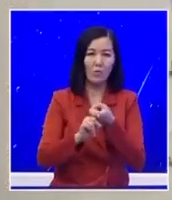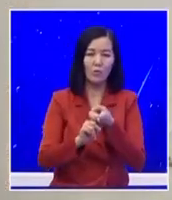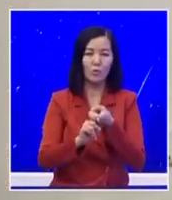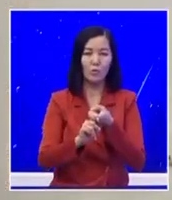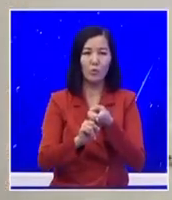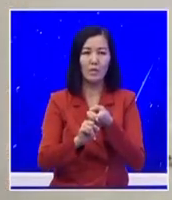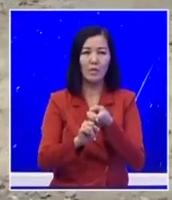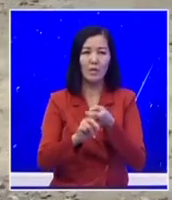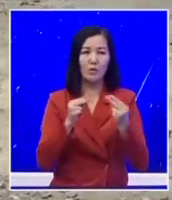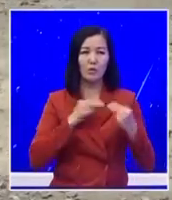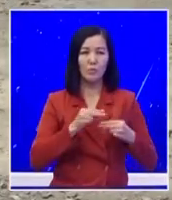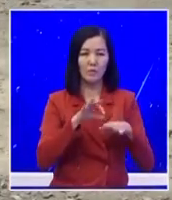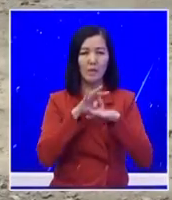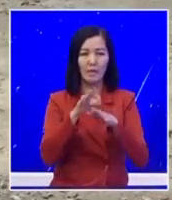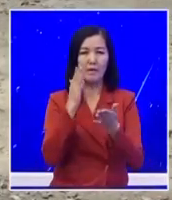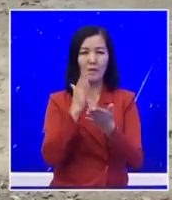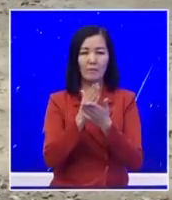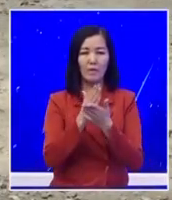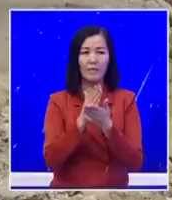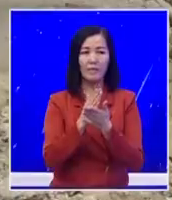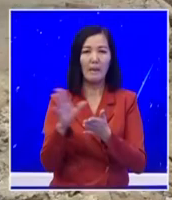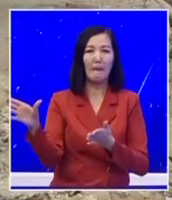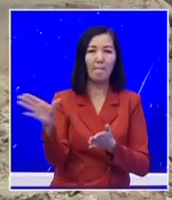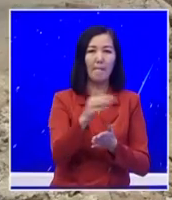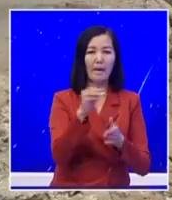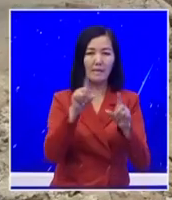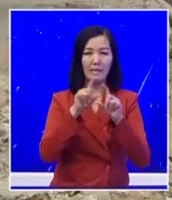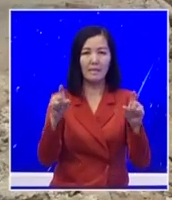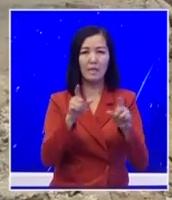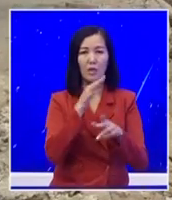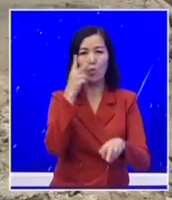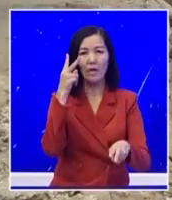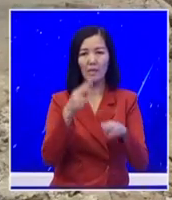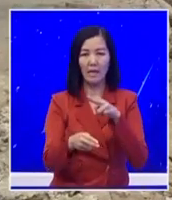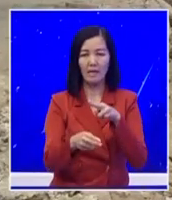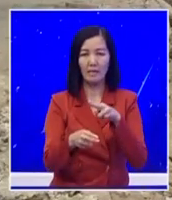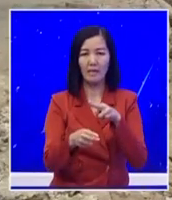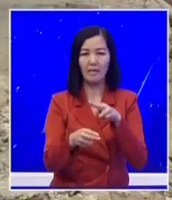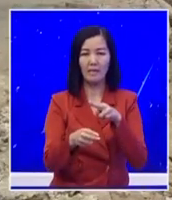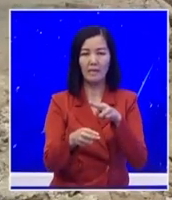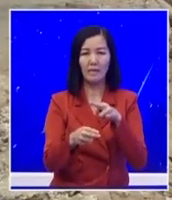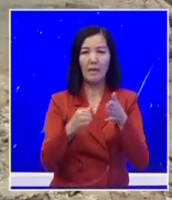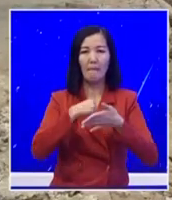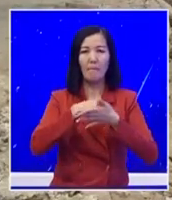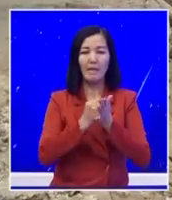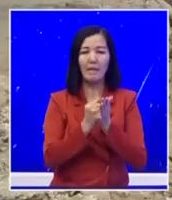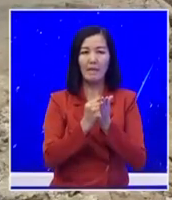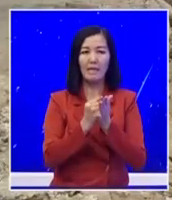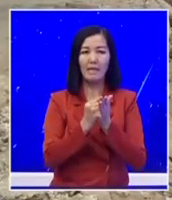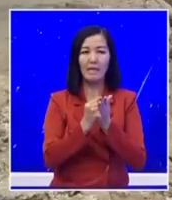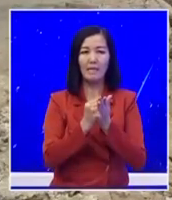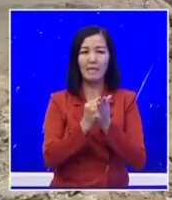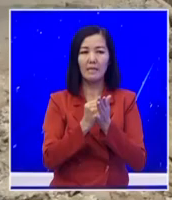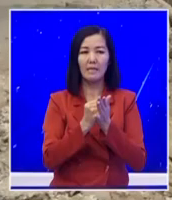қарап, жұмыстардың жүріп жатқанын көріп жатырмыз. Барлық нысандар өз уақытысымен белгіленген